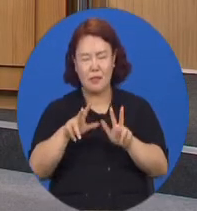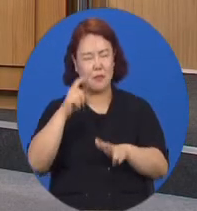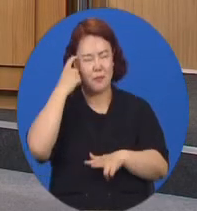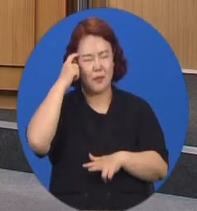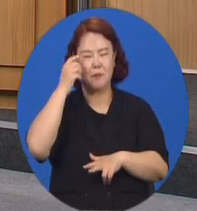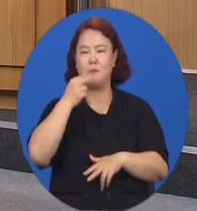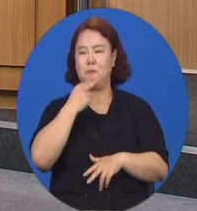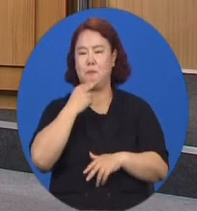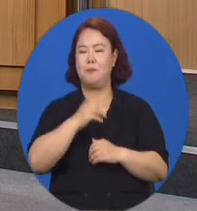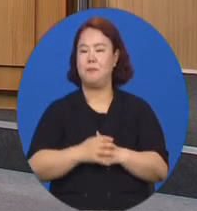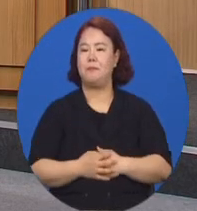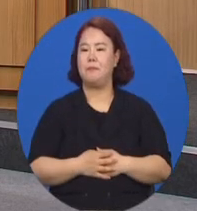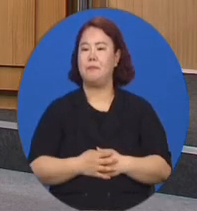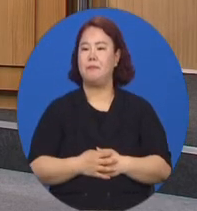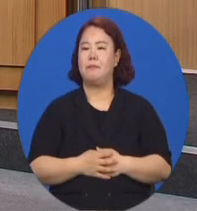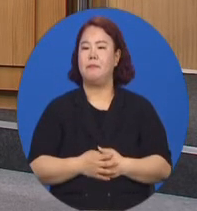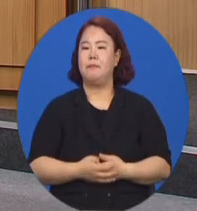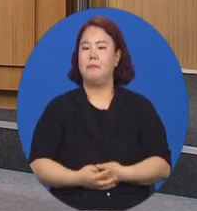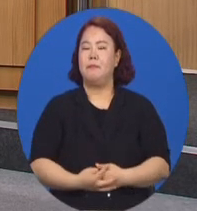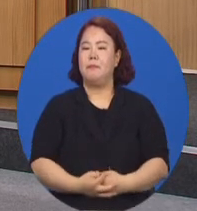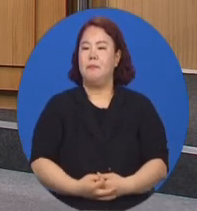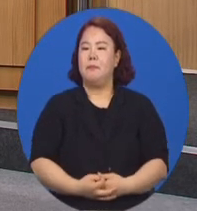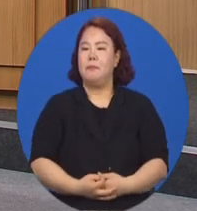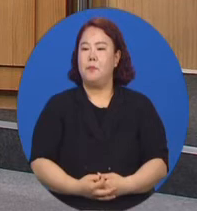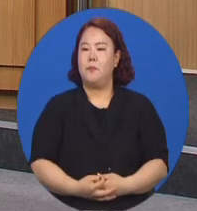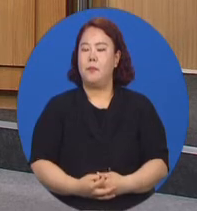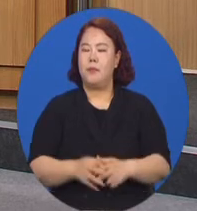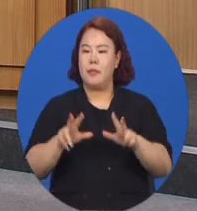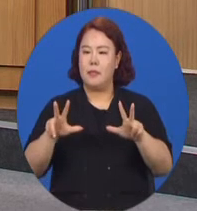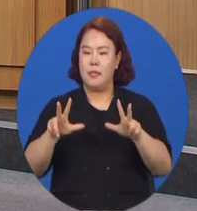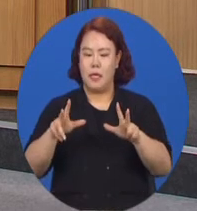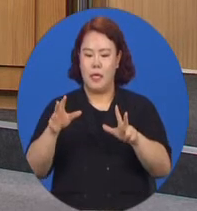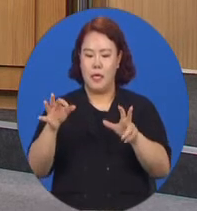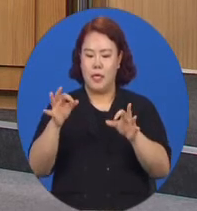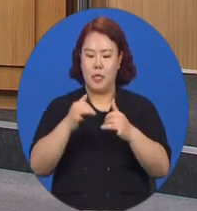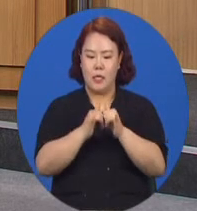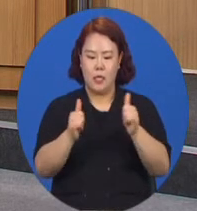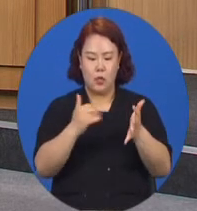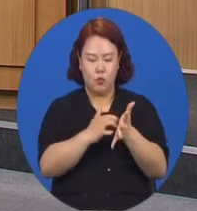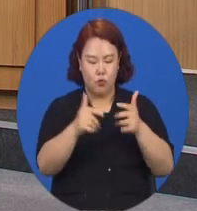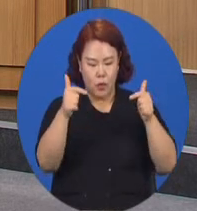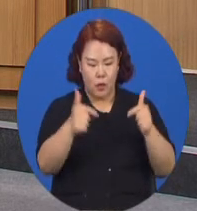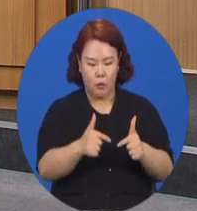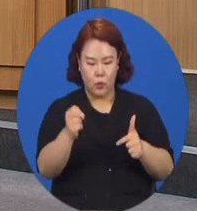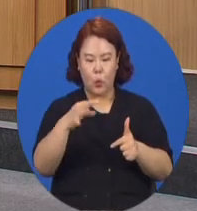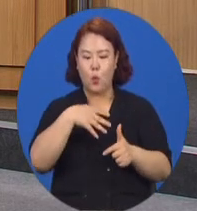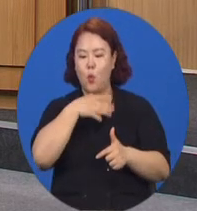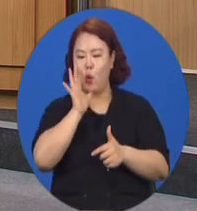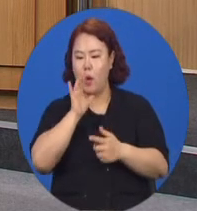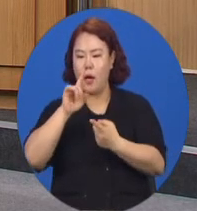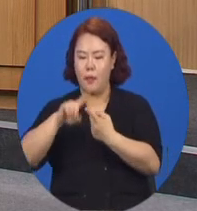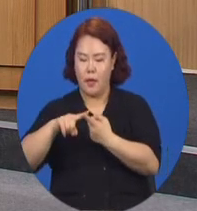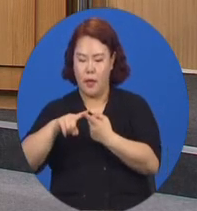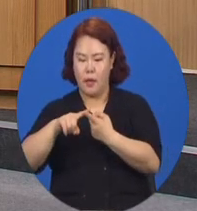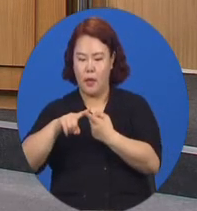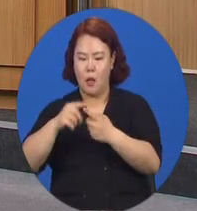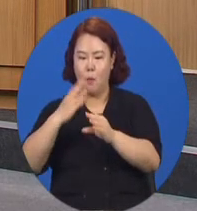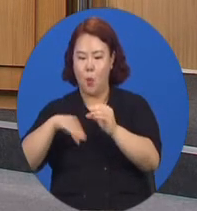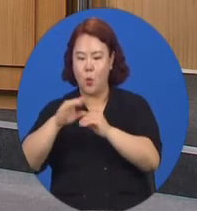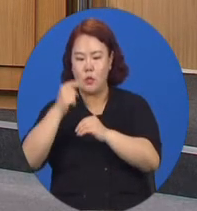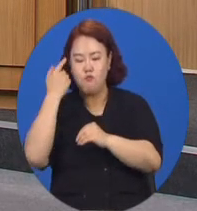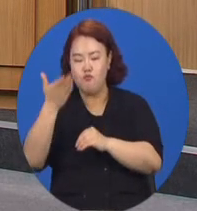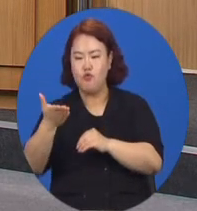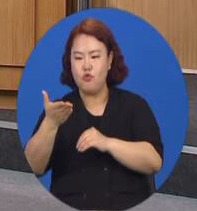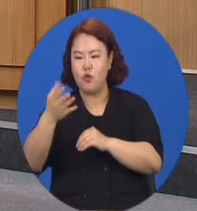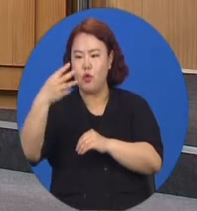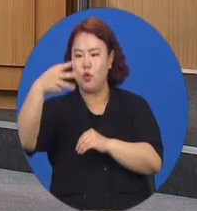안 나요. 예, 알겠습니다. 자, 그럼 이제 인구 감소 또 고령화 대책에 관련된 보충 질문 마지막으로 류한우